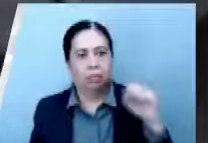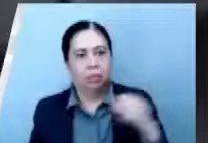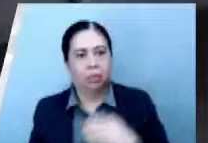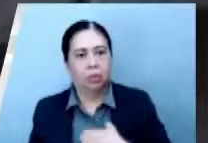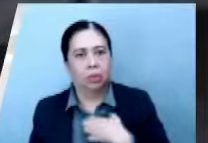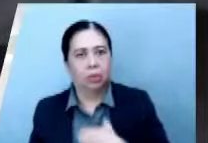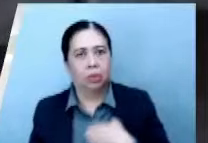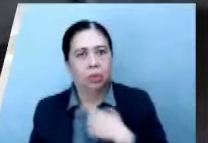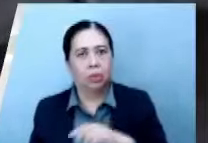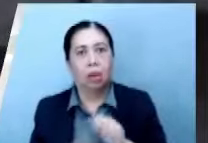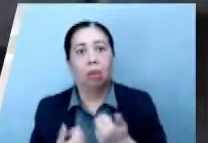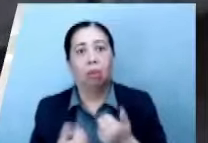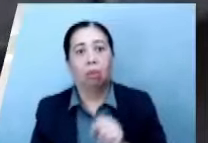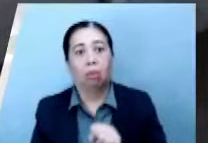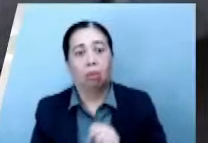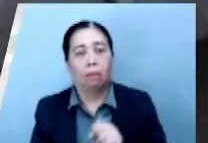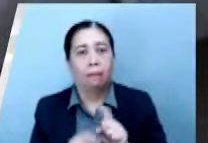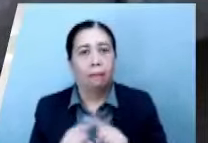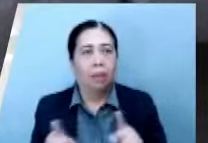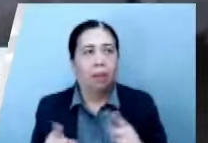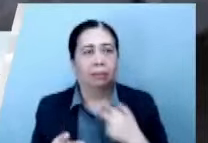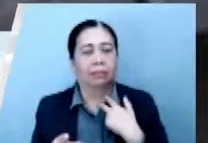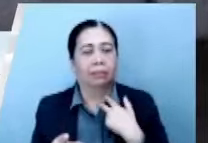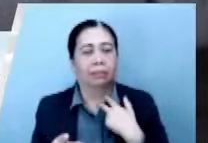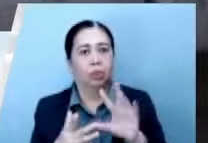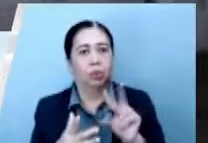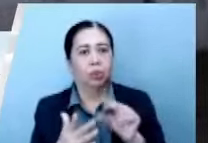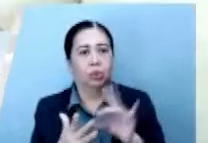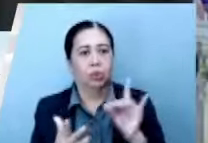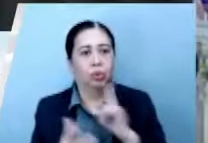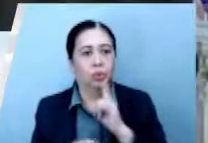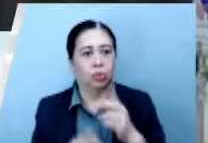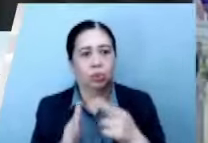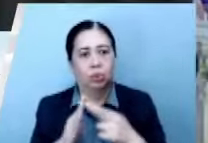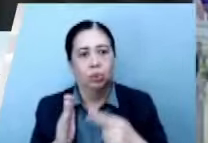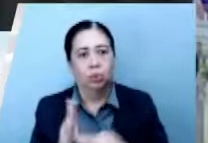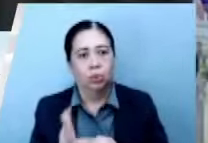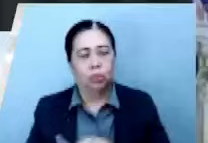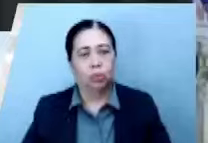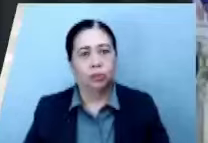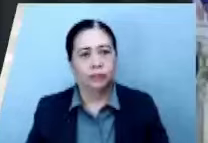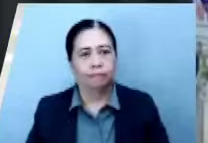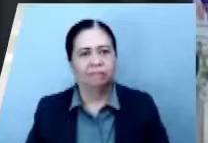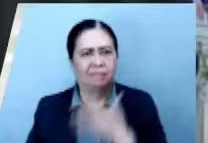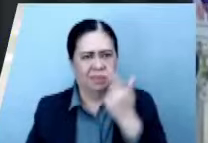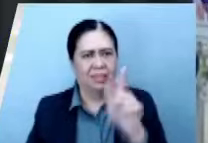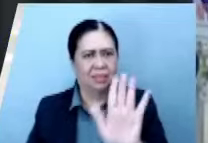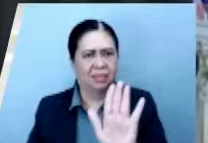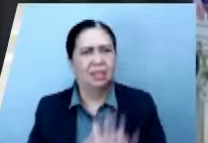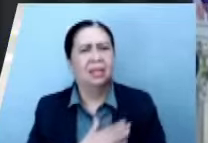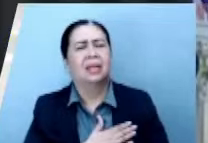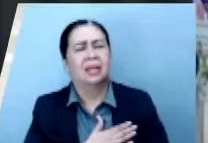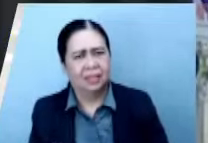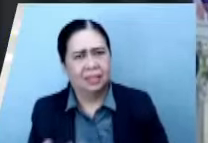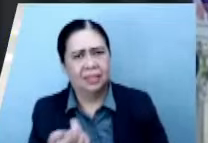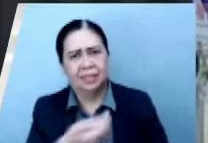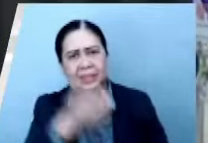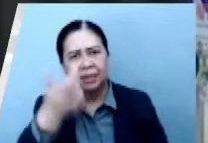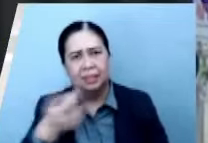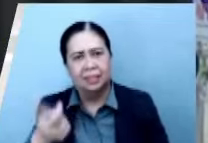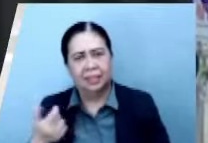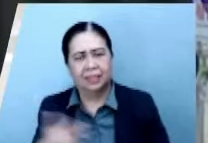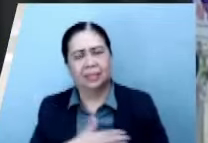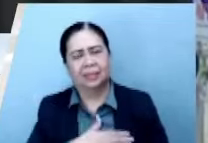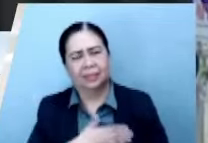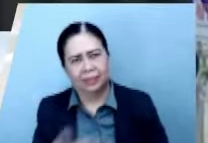naghahanap buhay. Pero walang magagawa dahil yun talaga ang rules nila. Magkusa nang mag-alis. Dahil